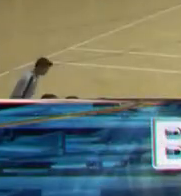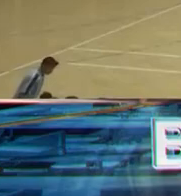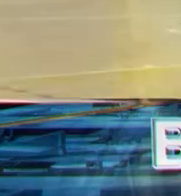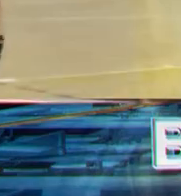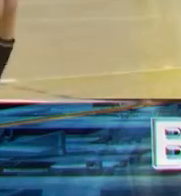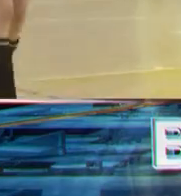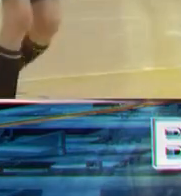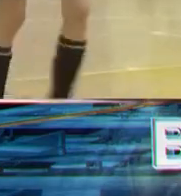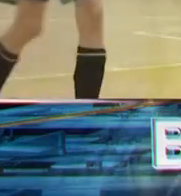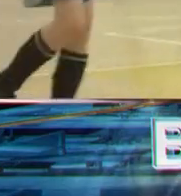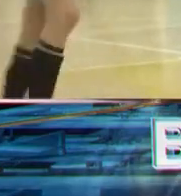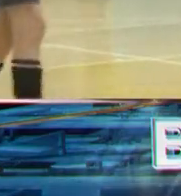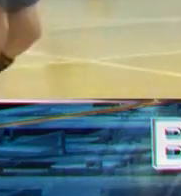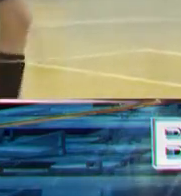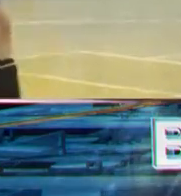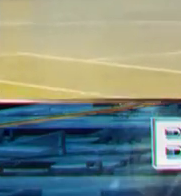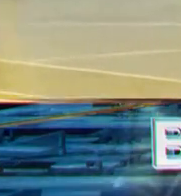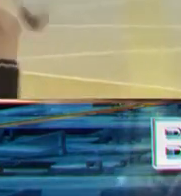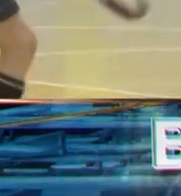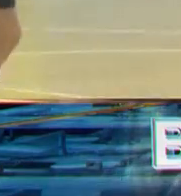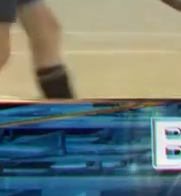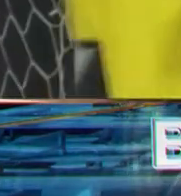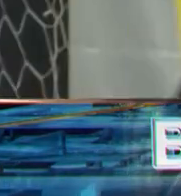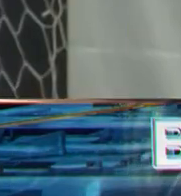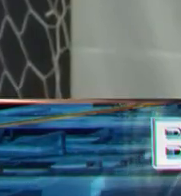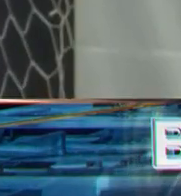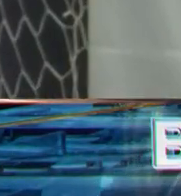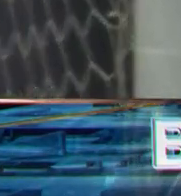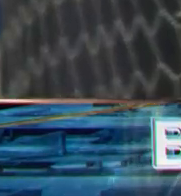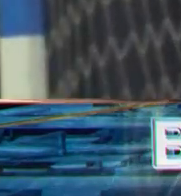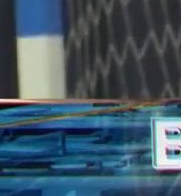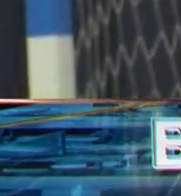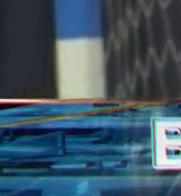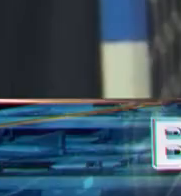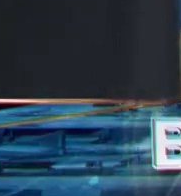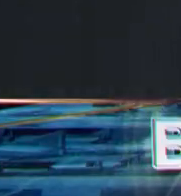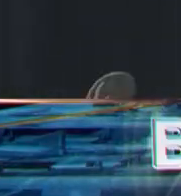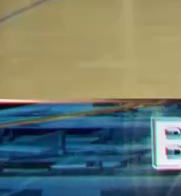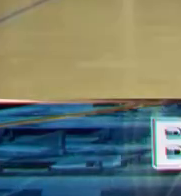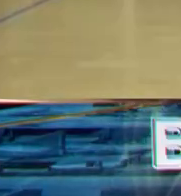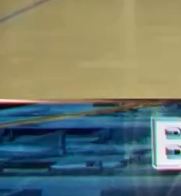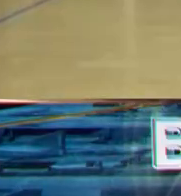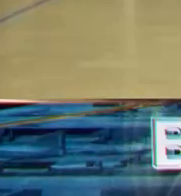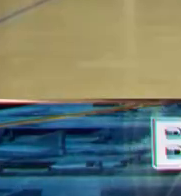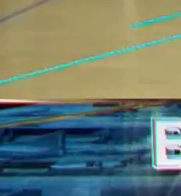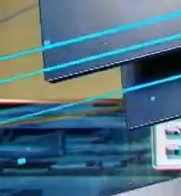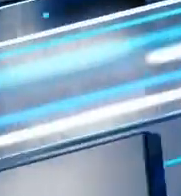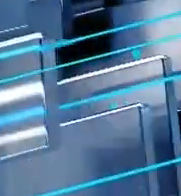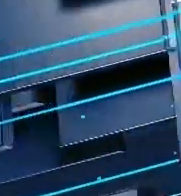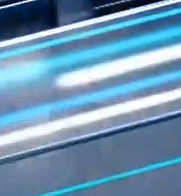Қаңтарда Индра хоккейден Қазақстан чемпионат өтеді. Жетісулық Бесарыс командасы қызу дайындық үстінде.